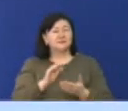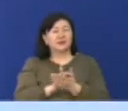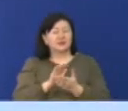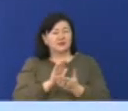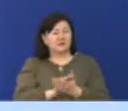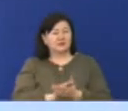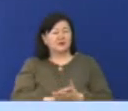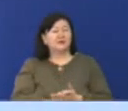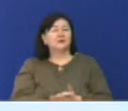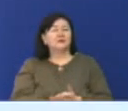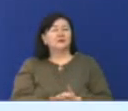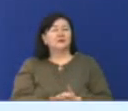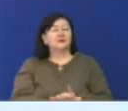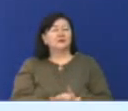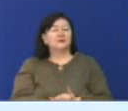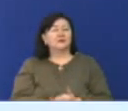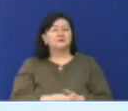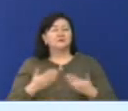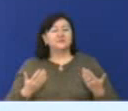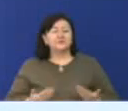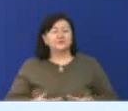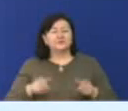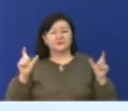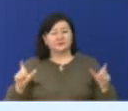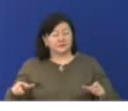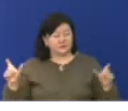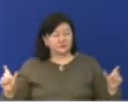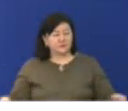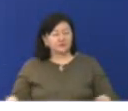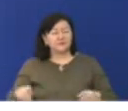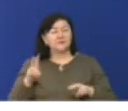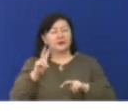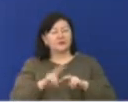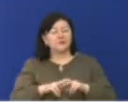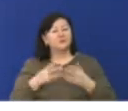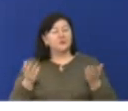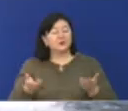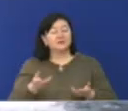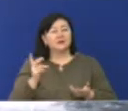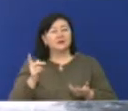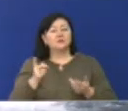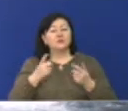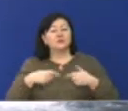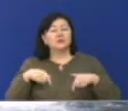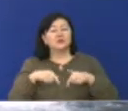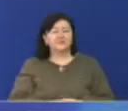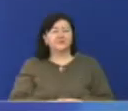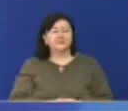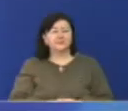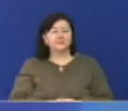примеру, планируется организовать для акимов районов и городов. Сауле Байгалиева, Гульнас Калкин, Самат Сикенов, Хайрат Кужахметов, телеканал